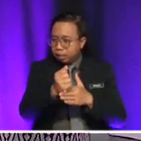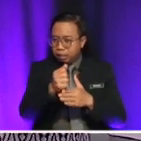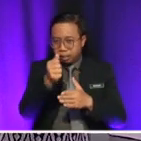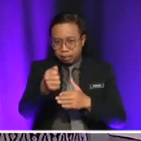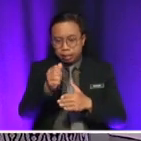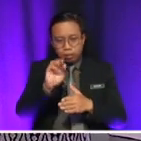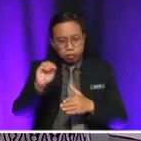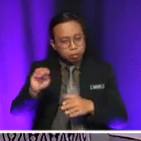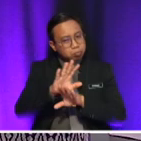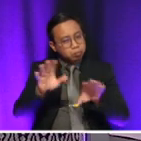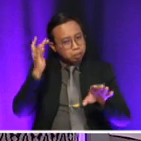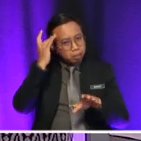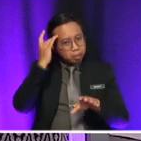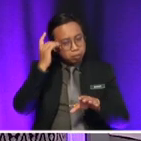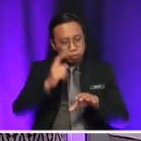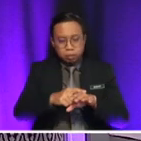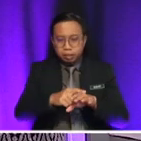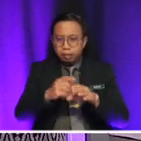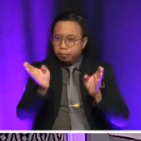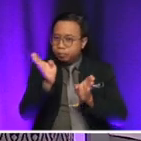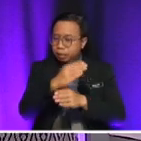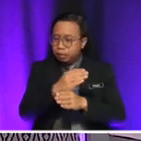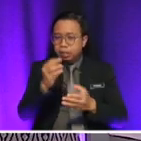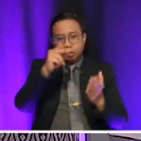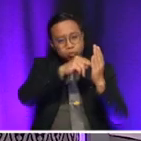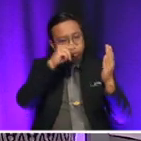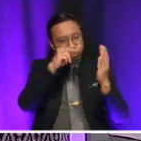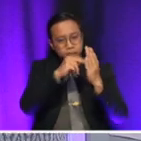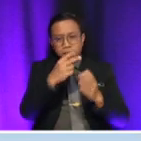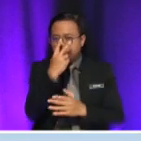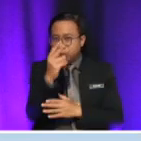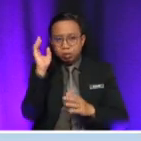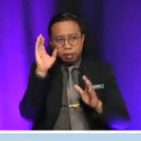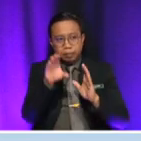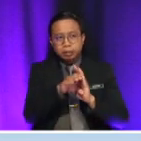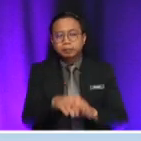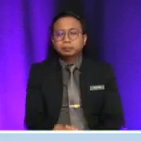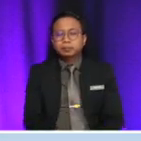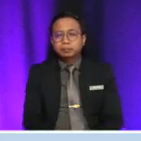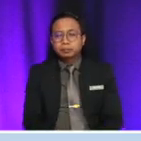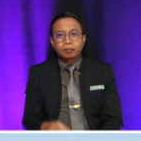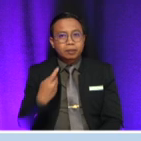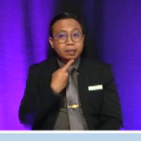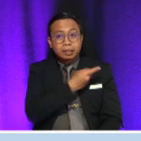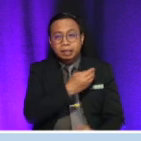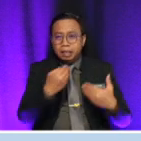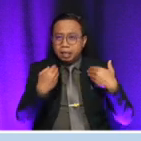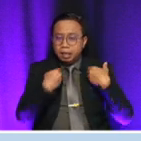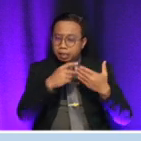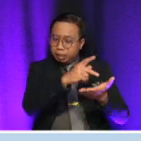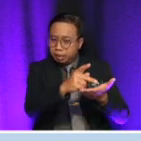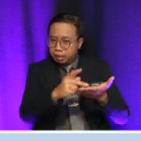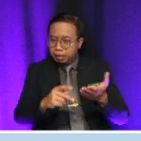tak pernah tahu keadaan di bilik mengundi ini saya Tunjukkan saya cari gambaran kita di kerani pengundian